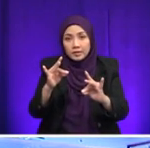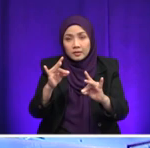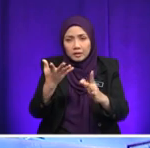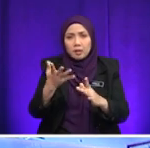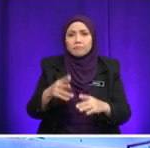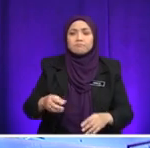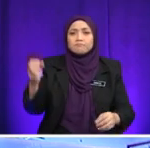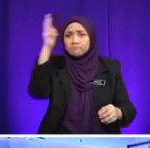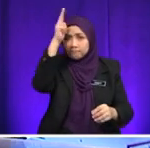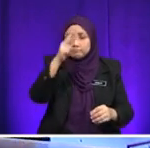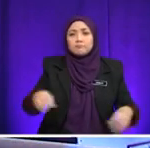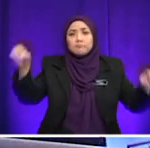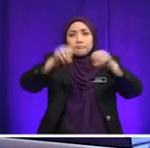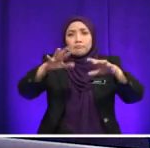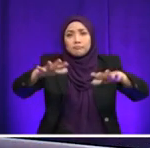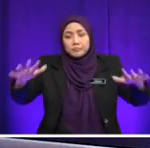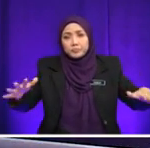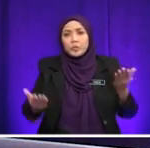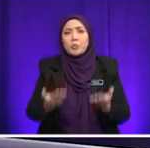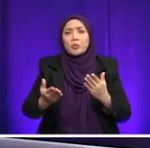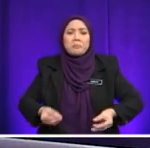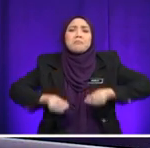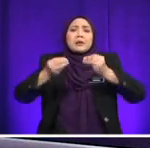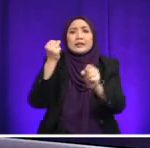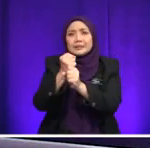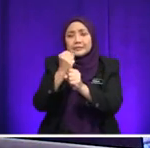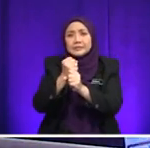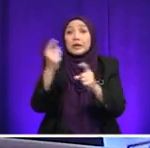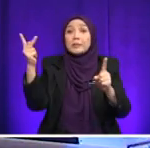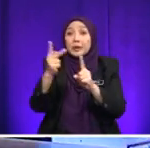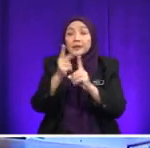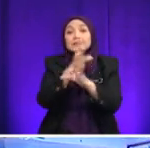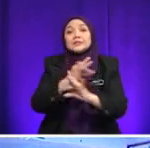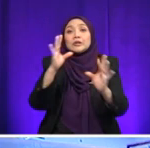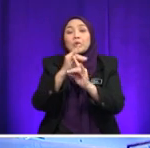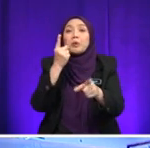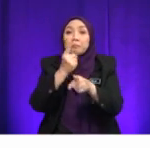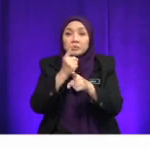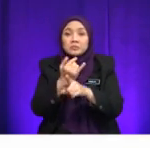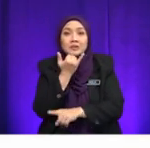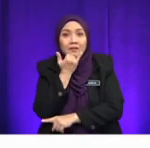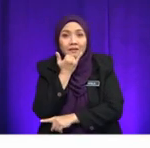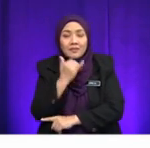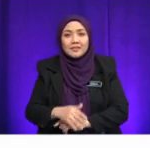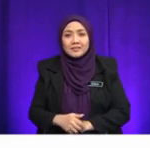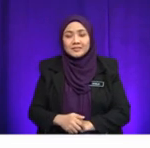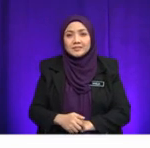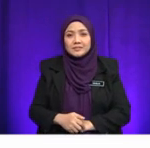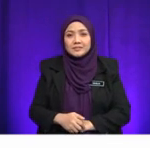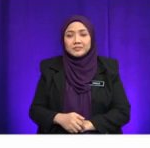British akan memberikan taraf pekerjaan sendiri kepada Serawak betul atau salah silahkan